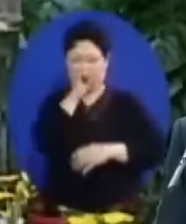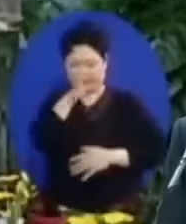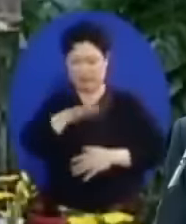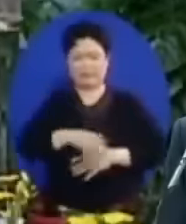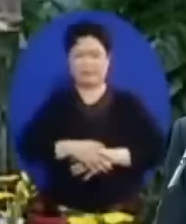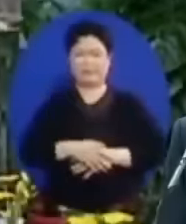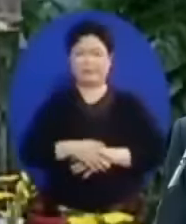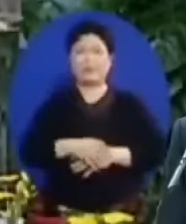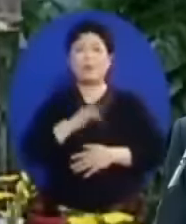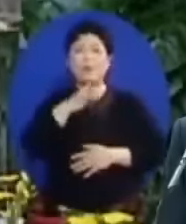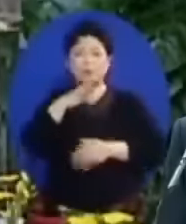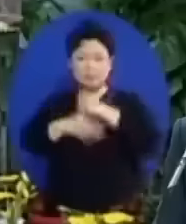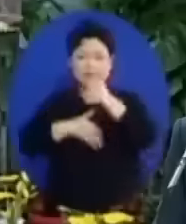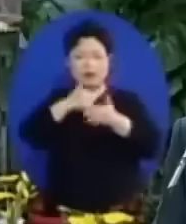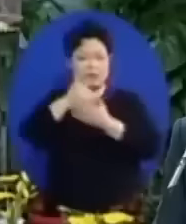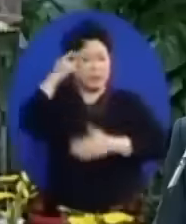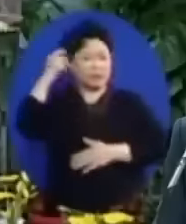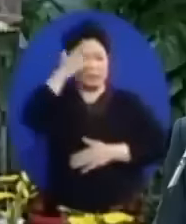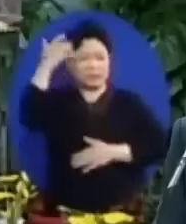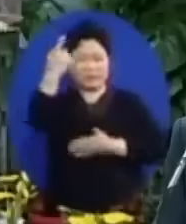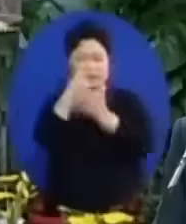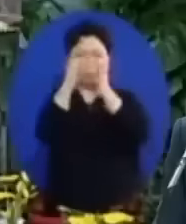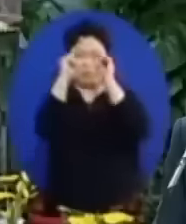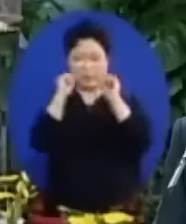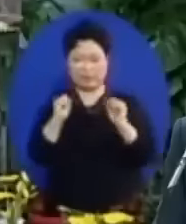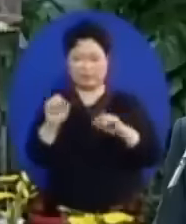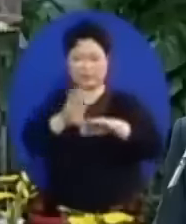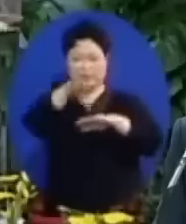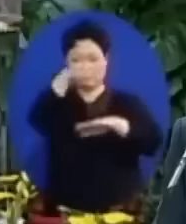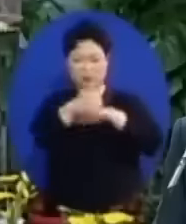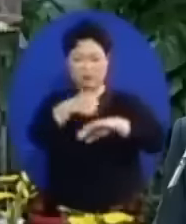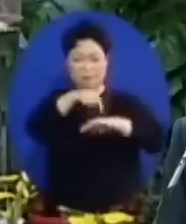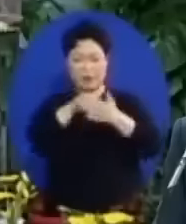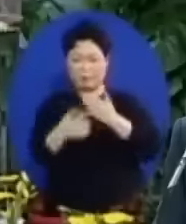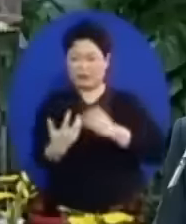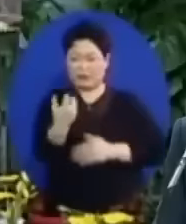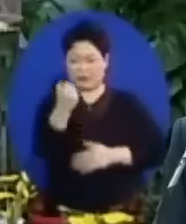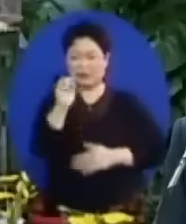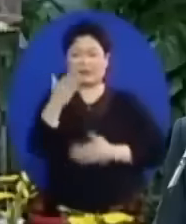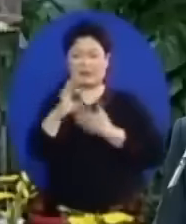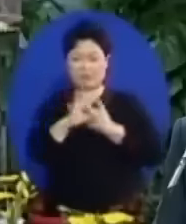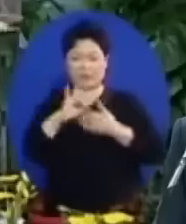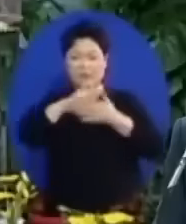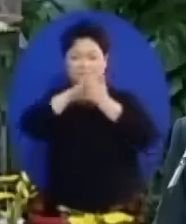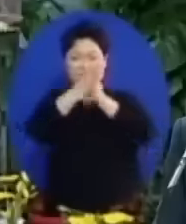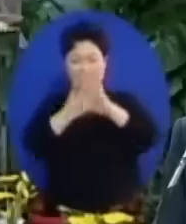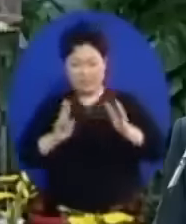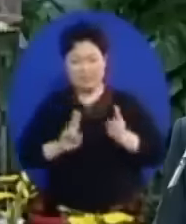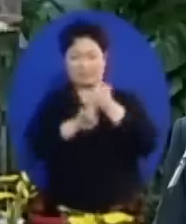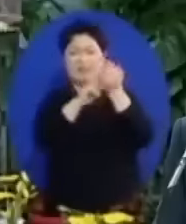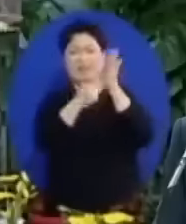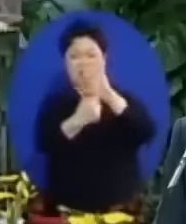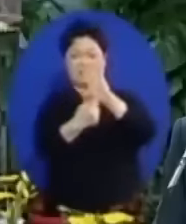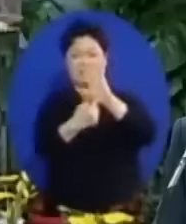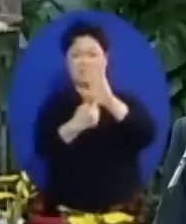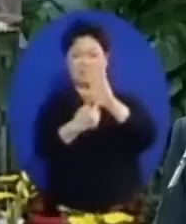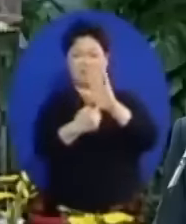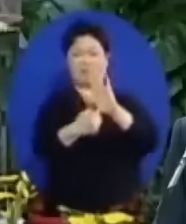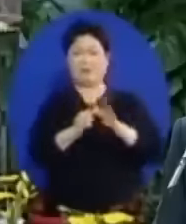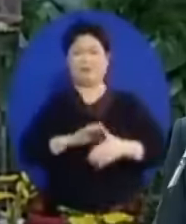것입니다. 오직 하나님의 성령이 임하셔서 그리스도의 마음을 갖게 되면 변화의 기적이 일어나게 되는